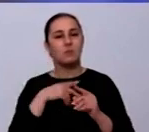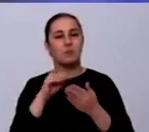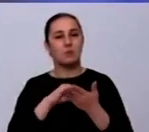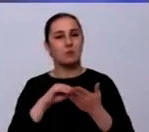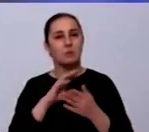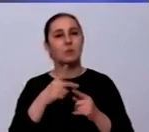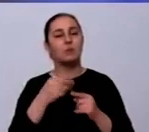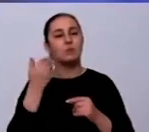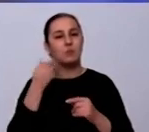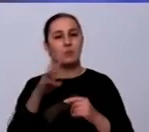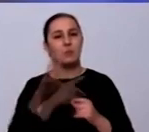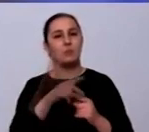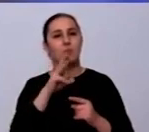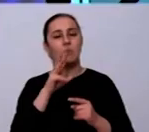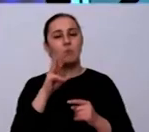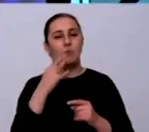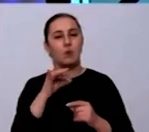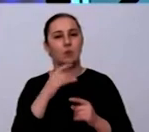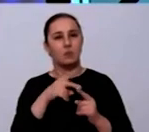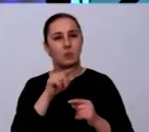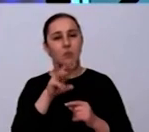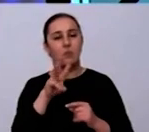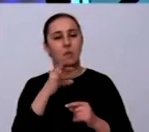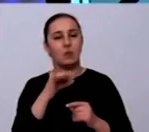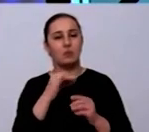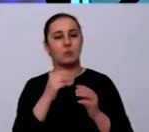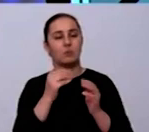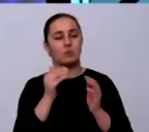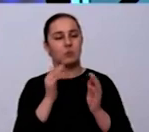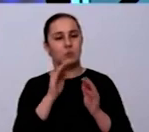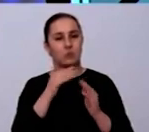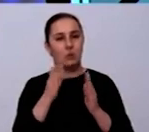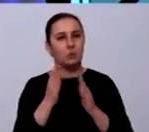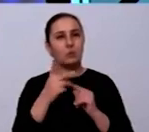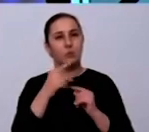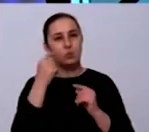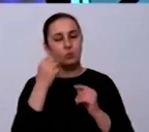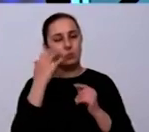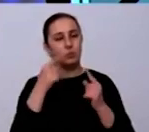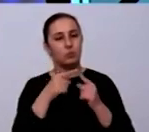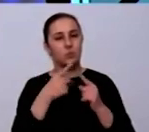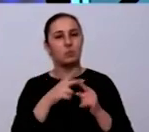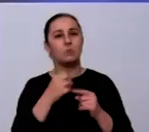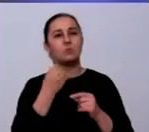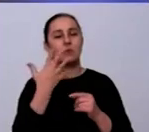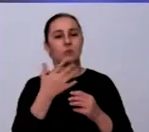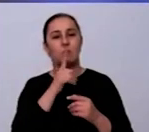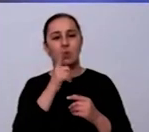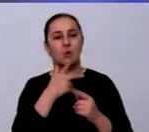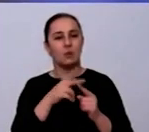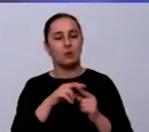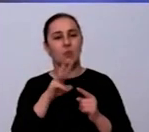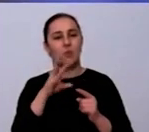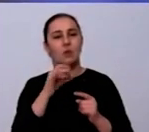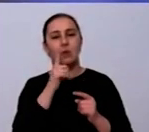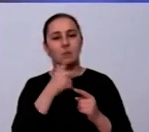bilan o'tgan darsda mo'yqalam bilan tanishgan edik. Demak, mo'yqalamning yonidagi qora uchburchakka bossak, bizga bir qancha mo'yqalamlarni chiqarib